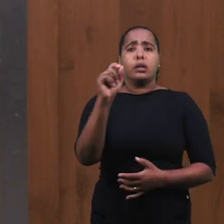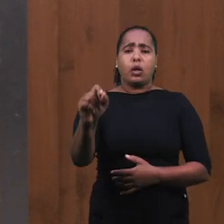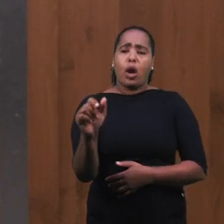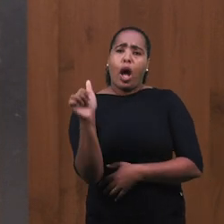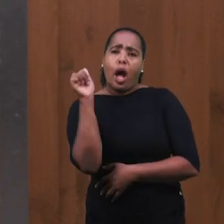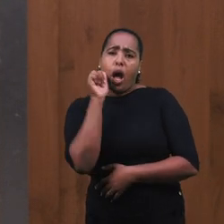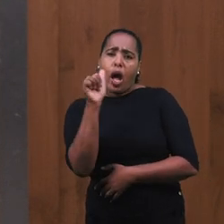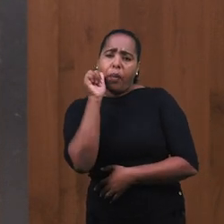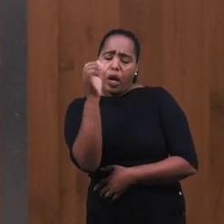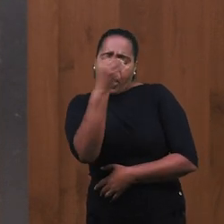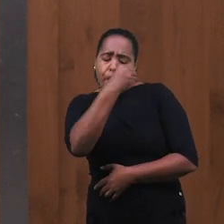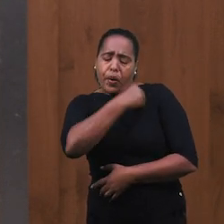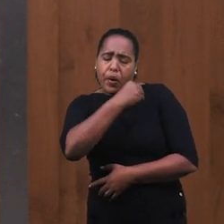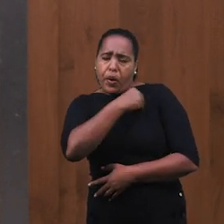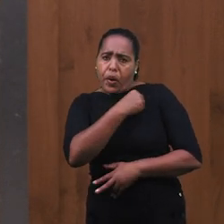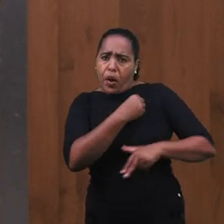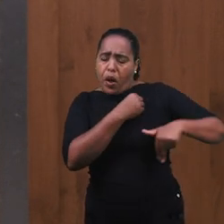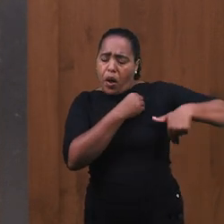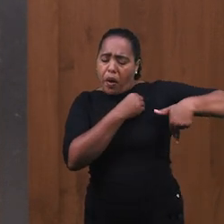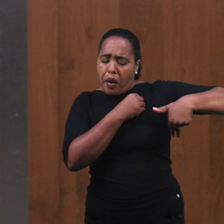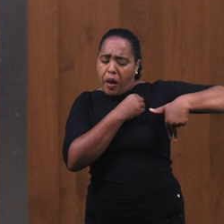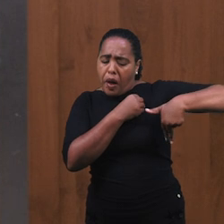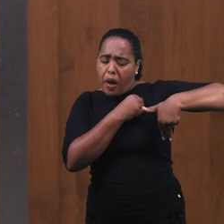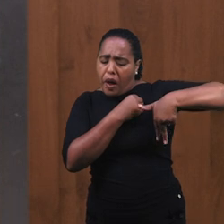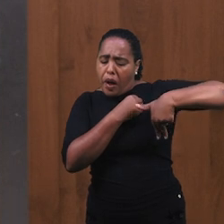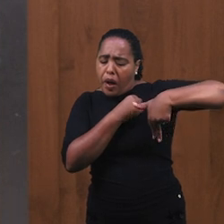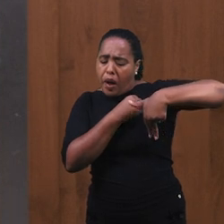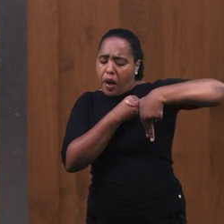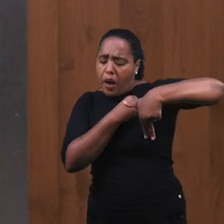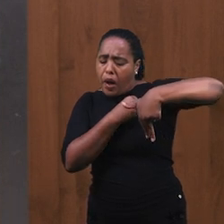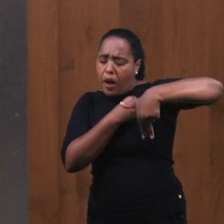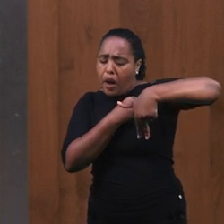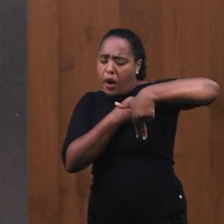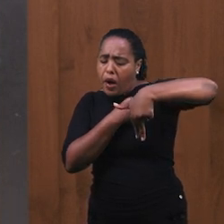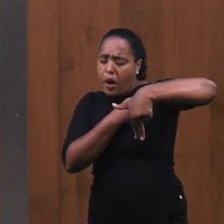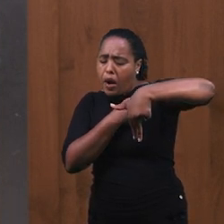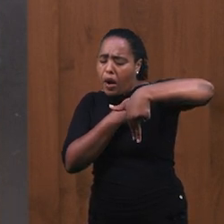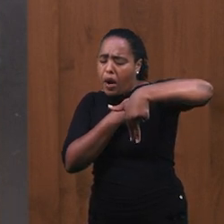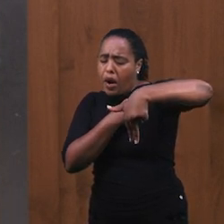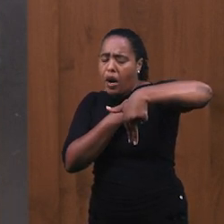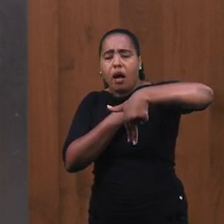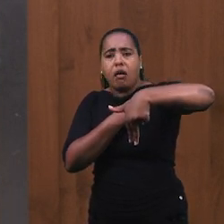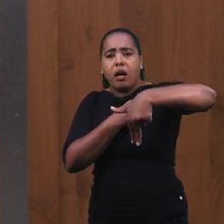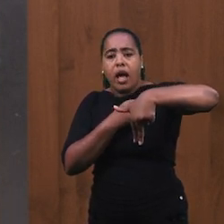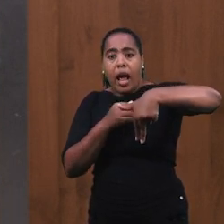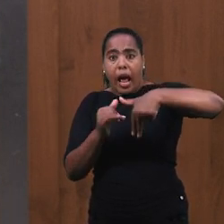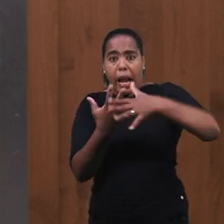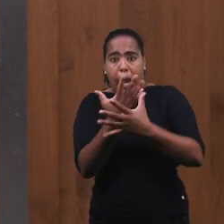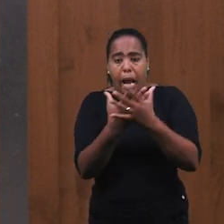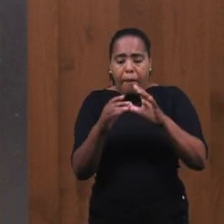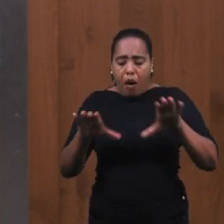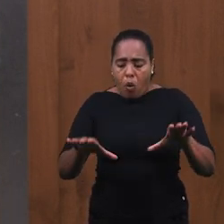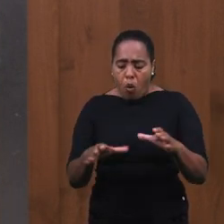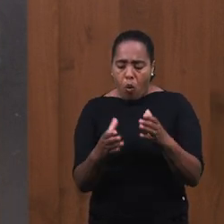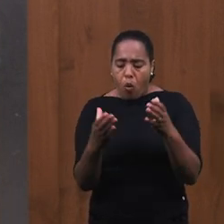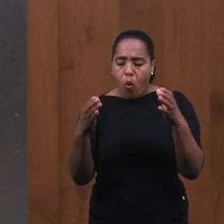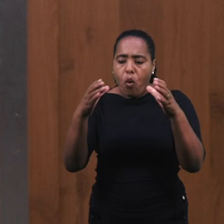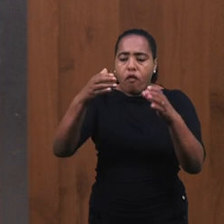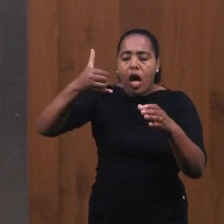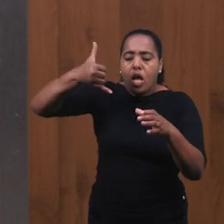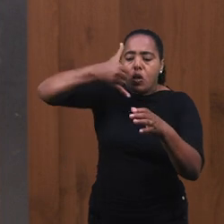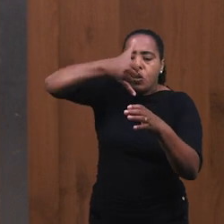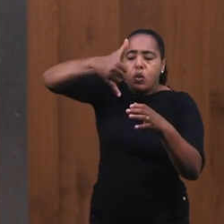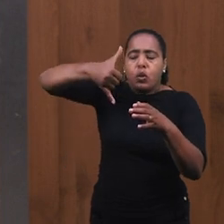pécheresse s'approche de cet endroit. Elle arrive avec un vase rempli d'huile dans ses mains